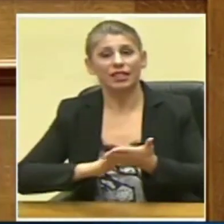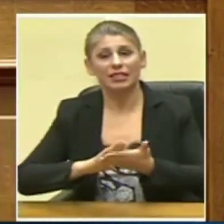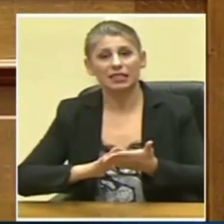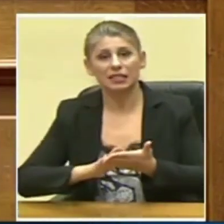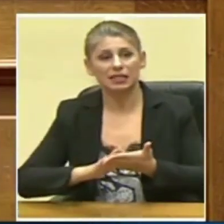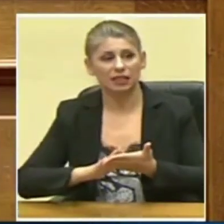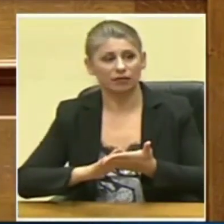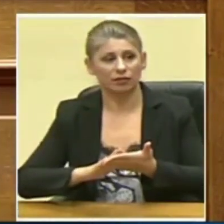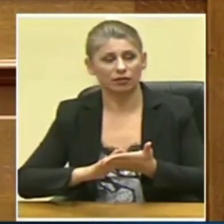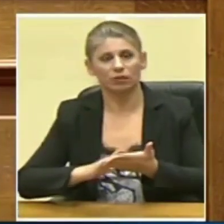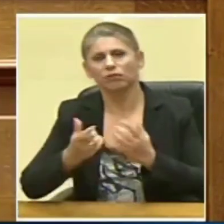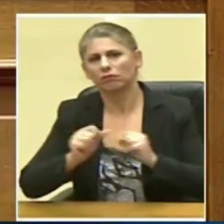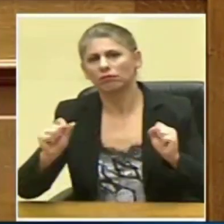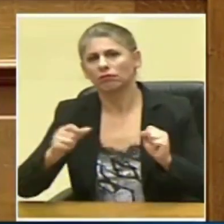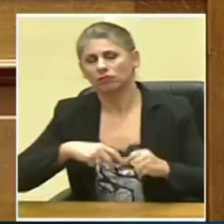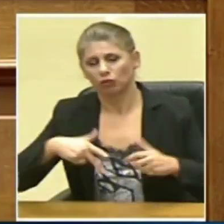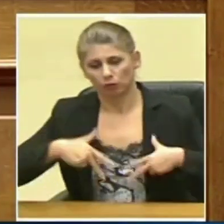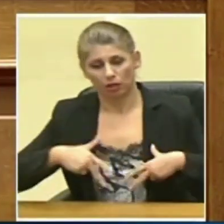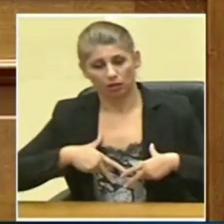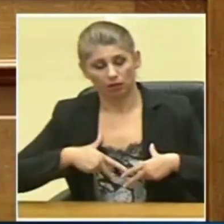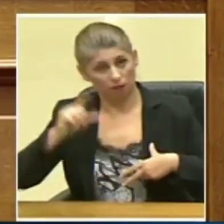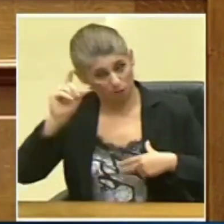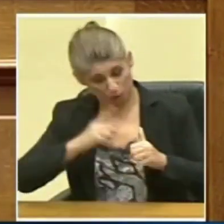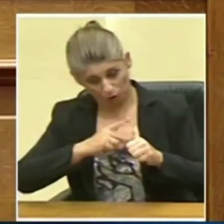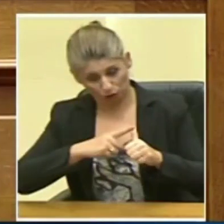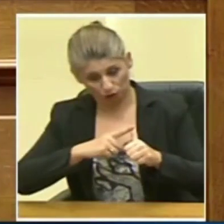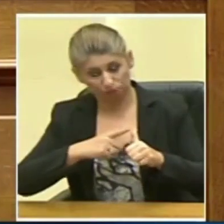κράτους. Αφενός δημιουργούνται εύλογα ερωτήματα